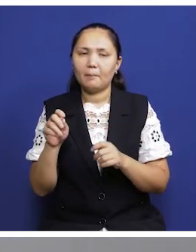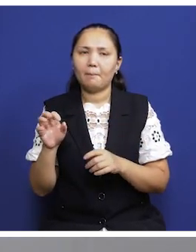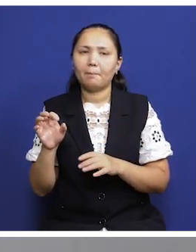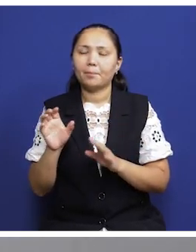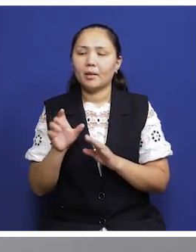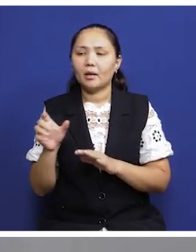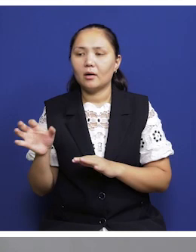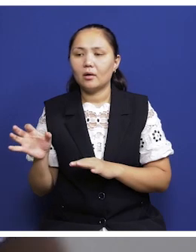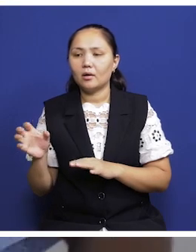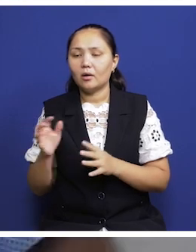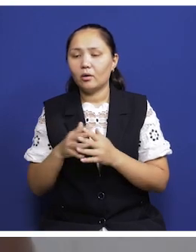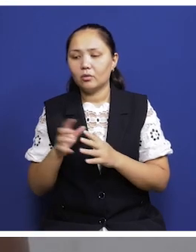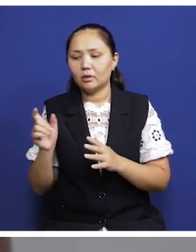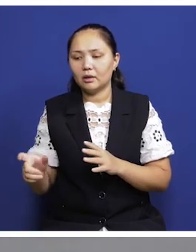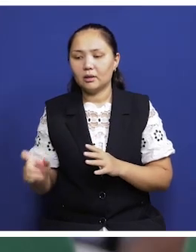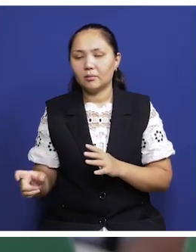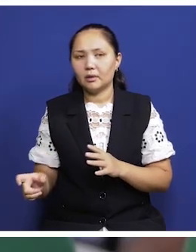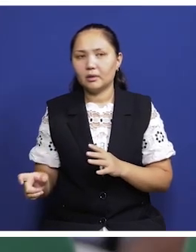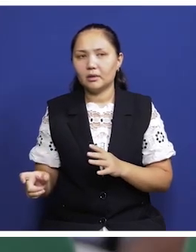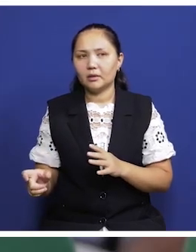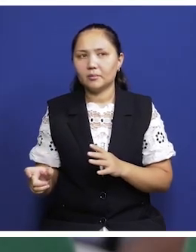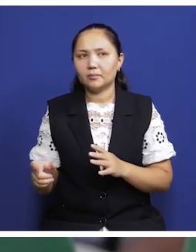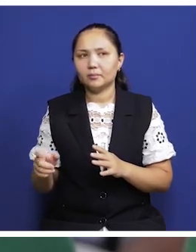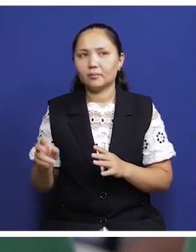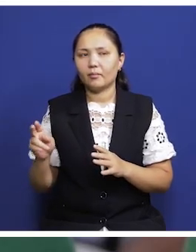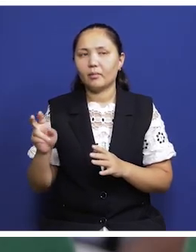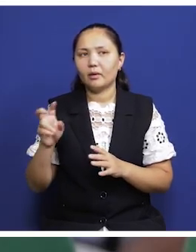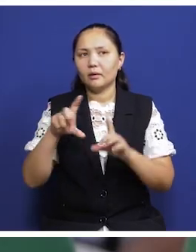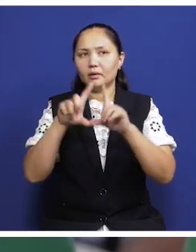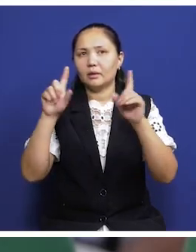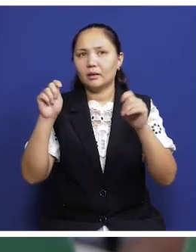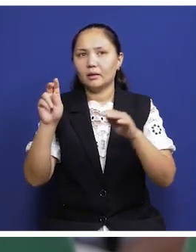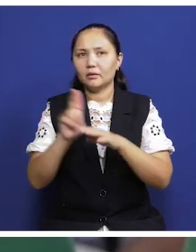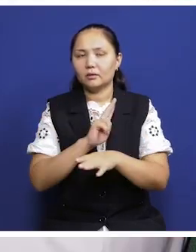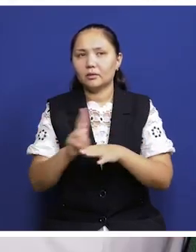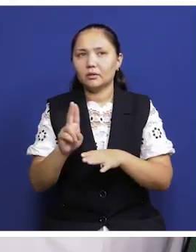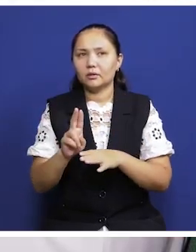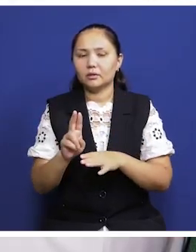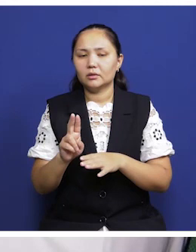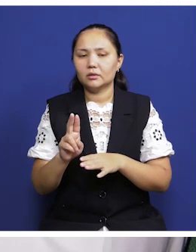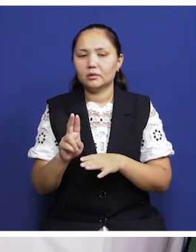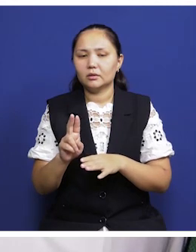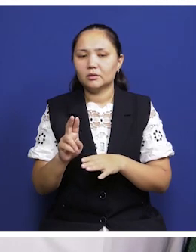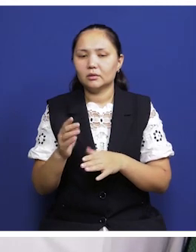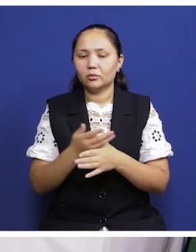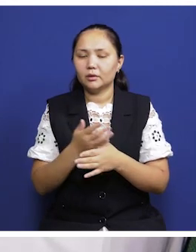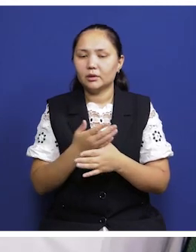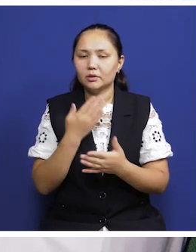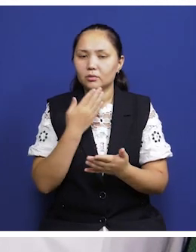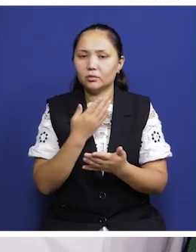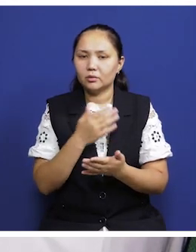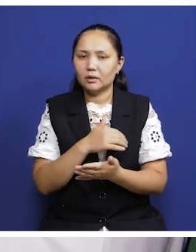атынан сізден енді осы жүйені күрделі жөндеуден өткізіп беруге ықпал жасасаңыз деген өтінішіміз бар. Тыңдағаныңызға